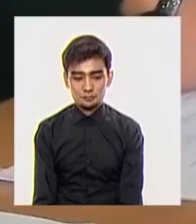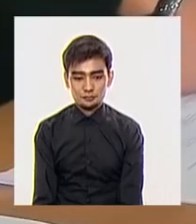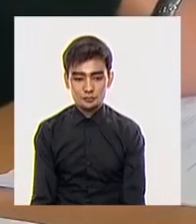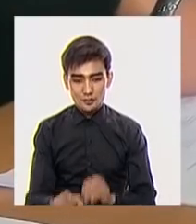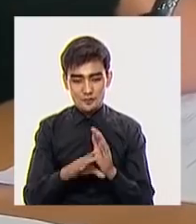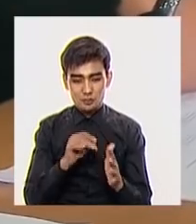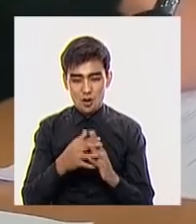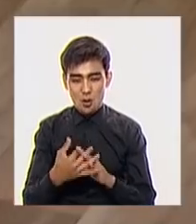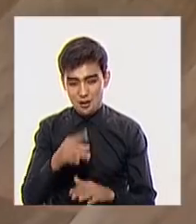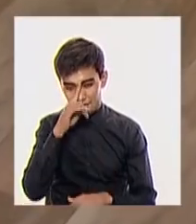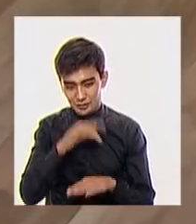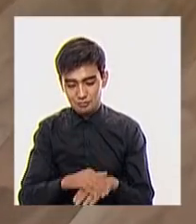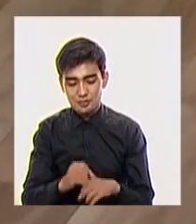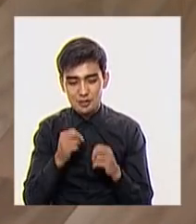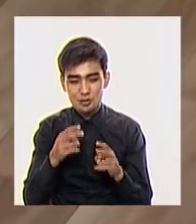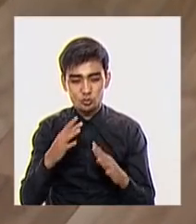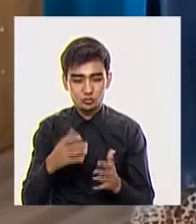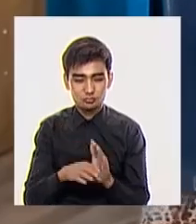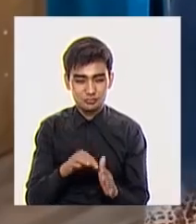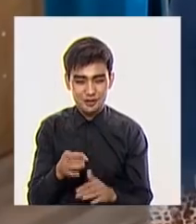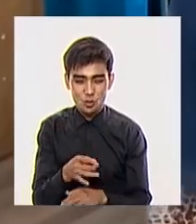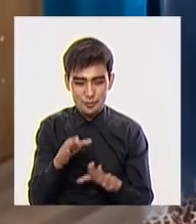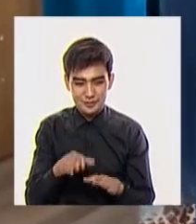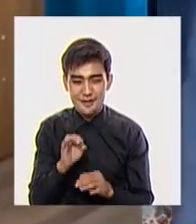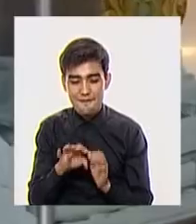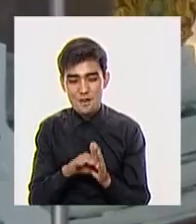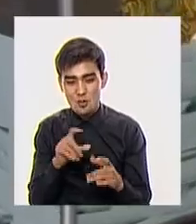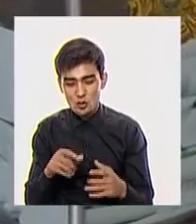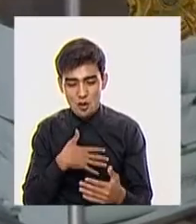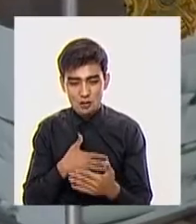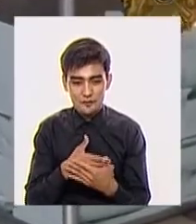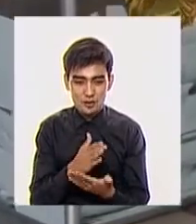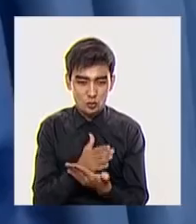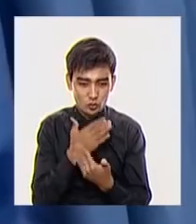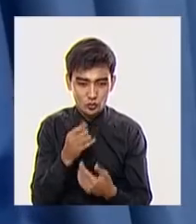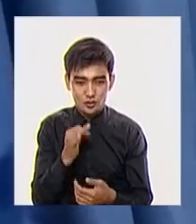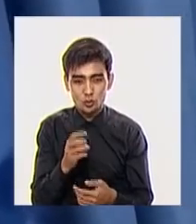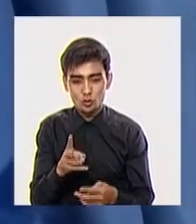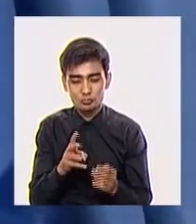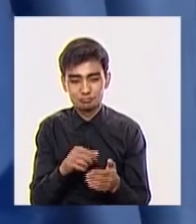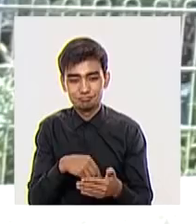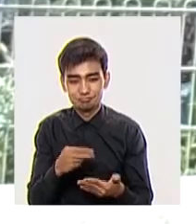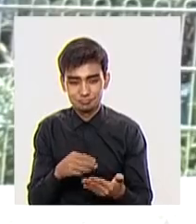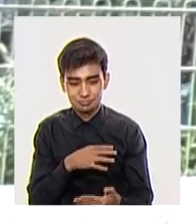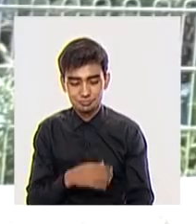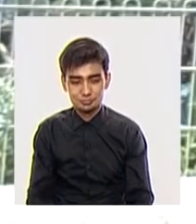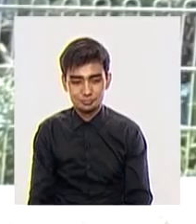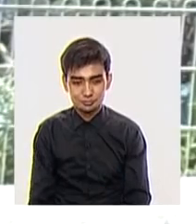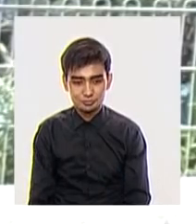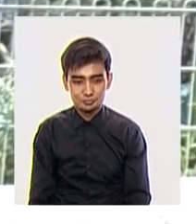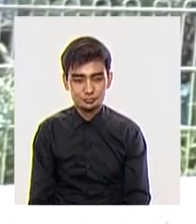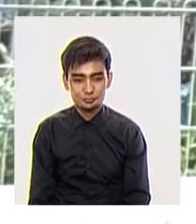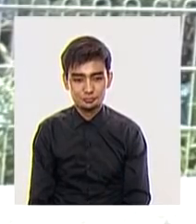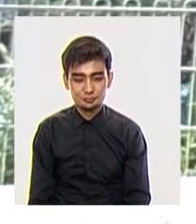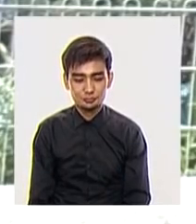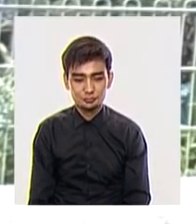Выборы сельских акимов, как прошло голосование в регионах, насколько избиратели были активны, за кого поставили галочки. Мы его с детства